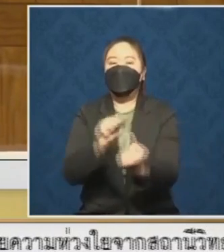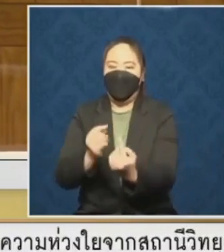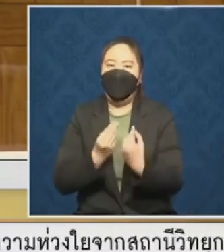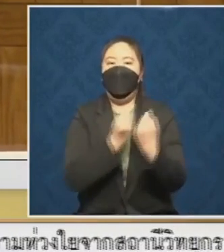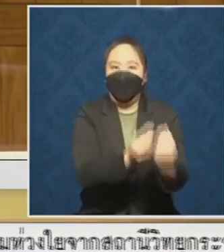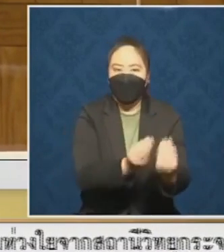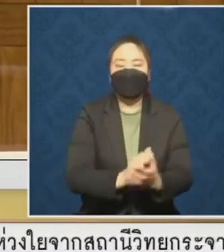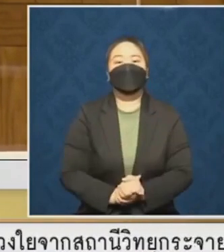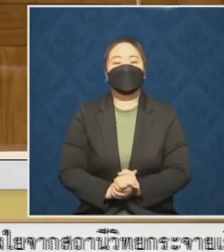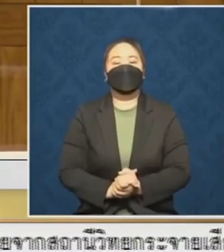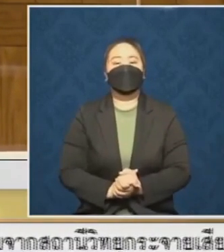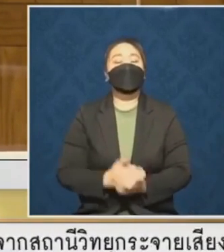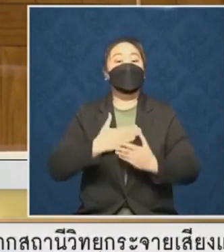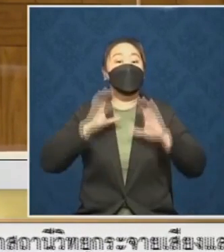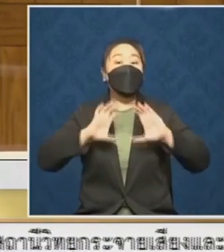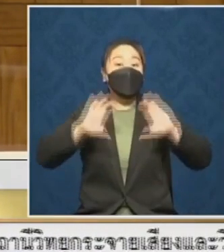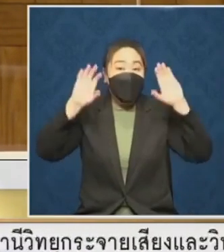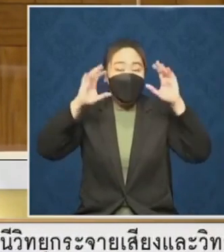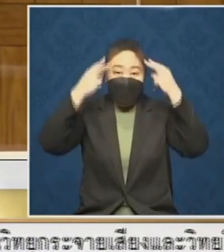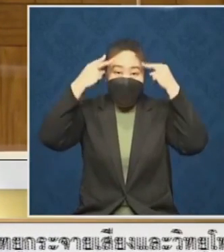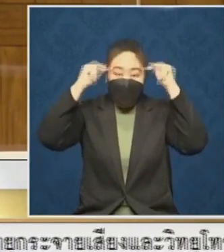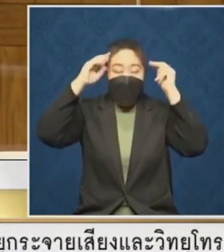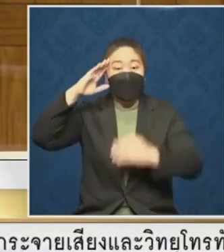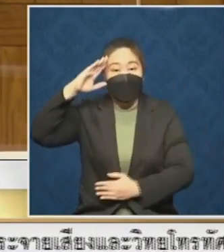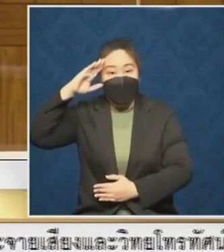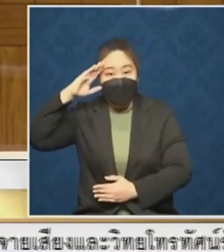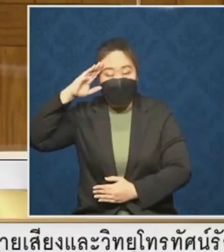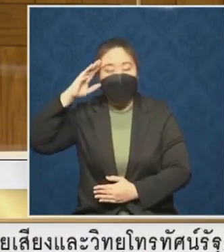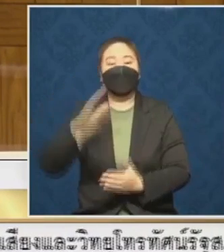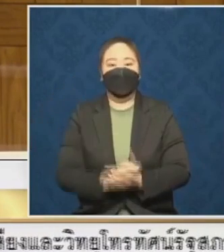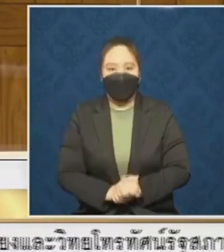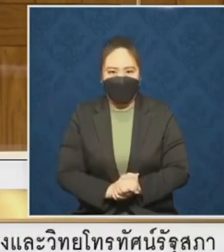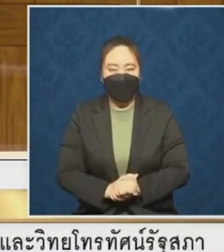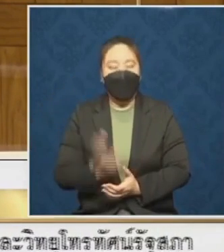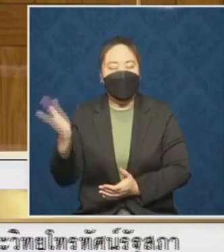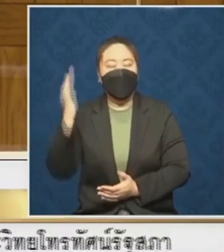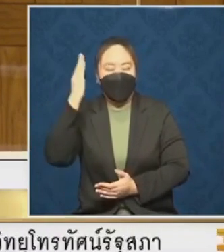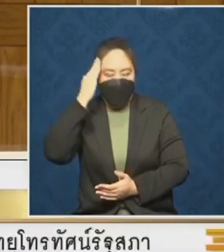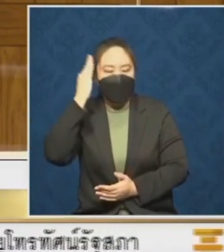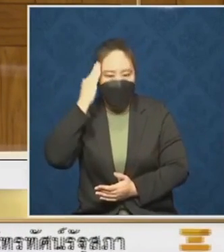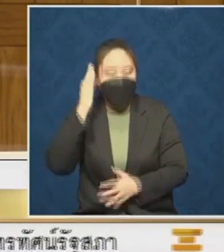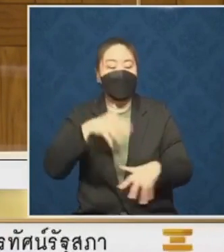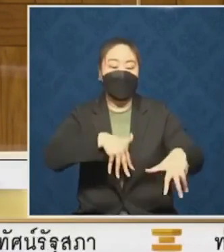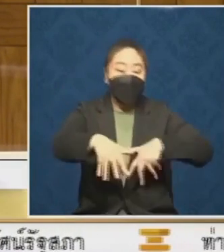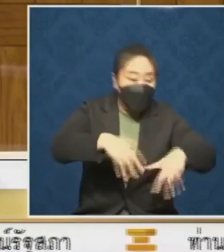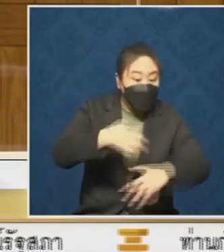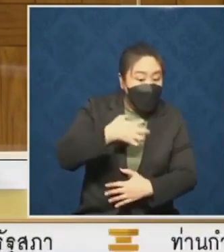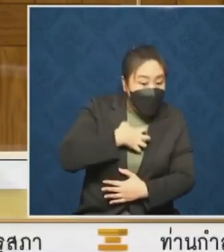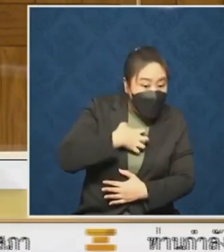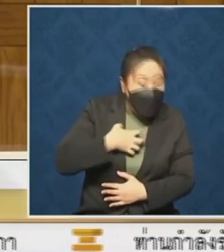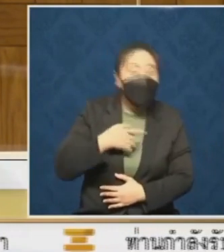ซึงรัฐบาลผลเอกประยตจารโนชาได้รับทราบความต้การของพี่นปชาชน